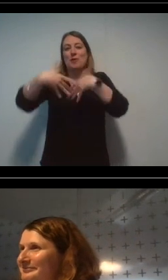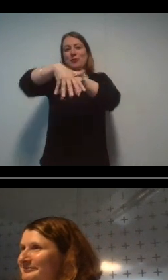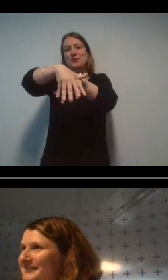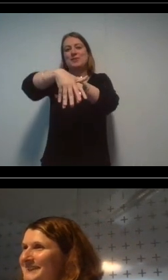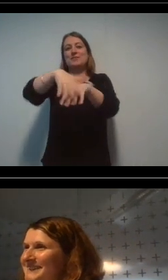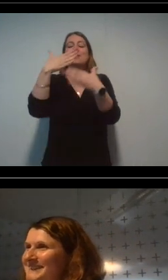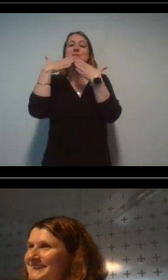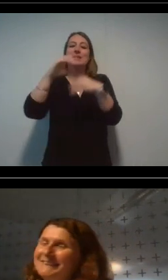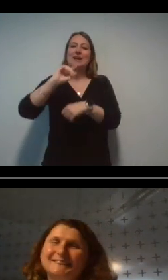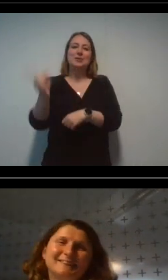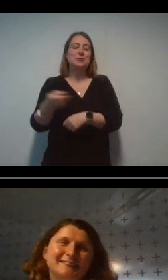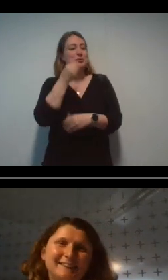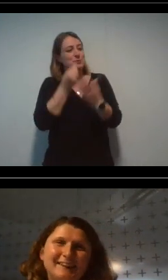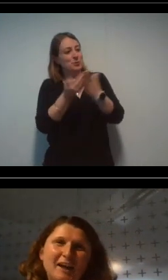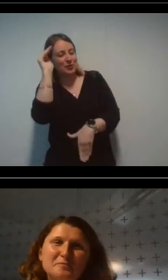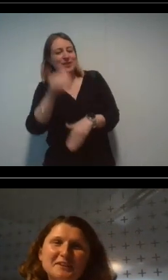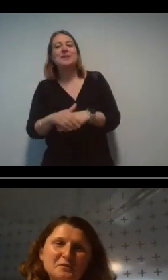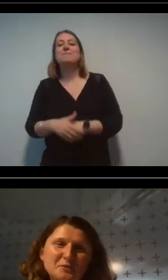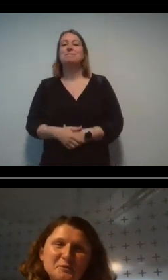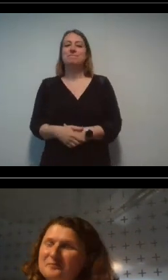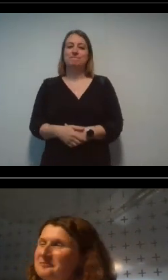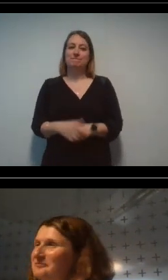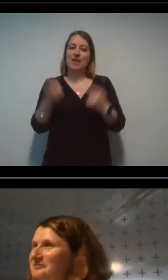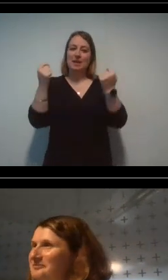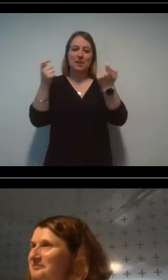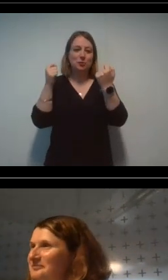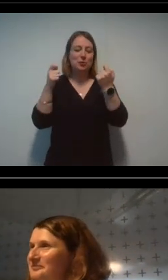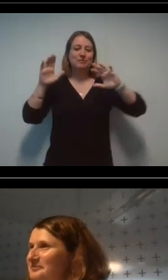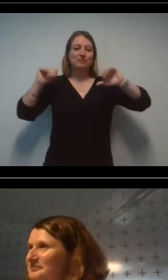Merci à tous et bonne journée. À